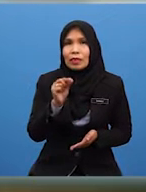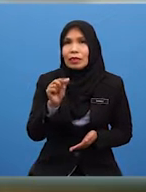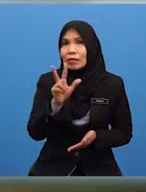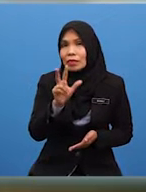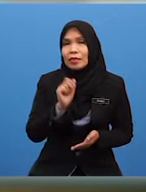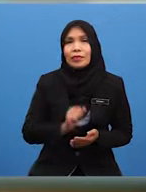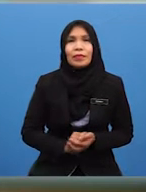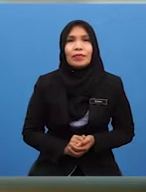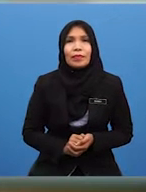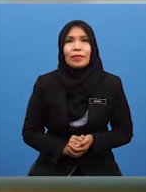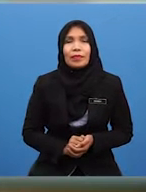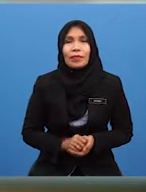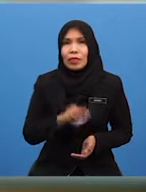3.